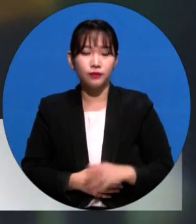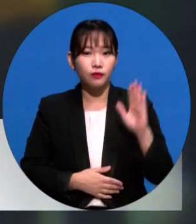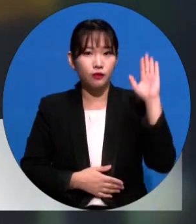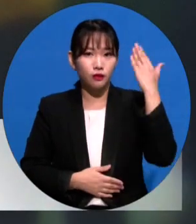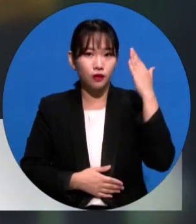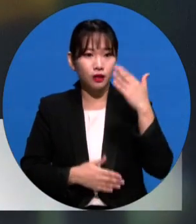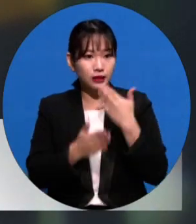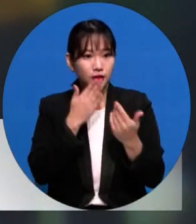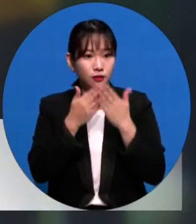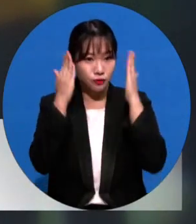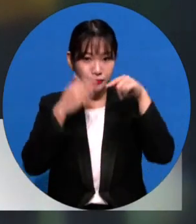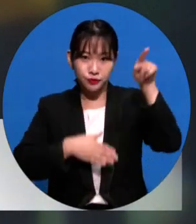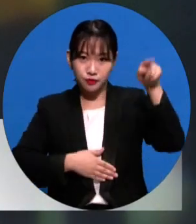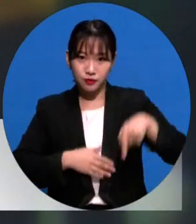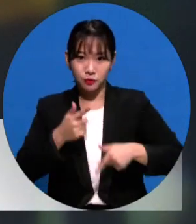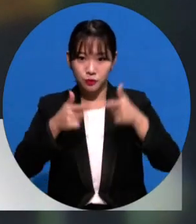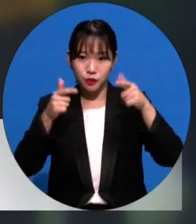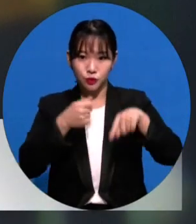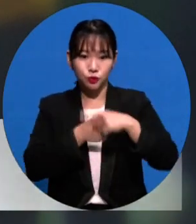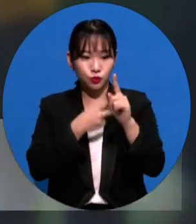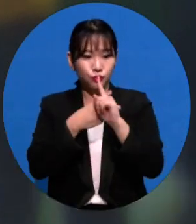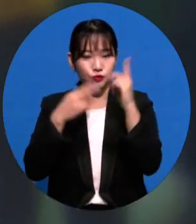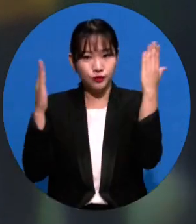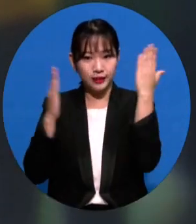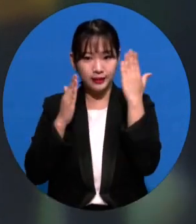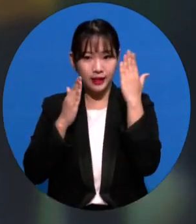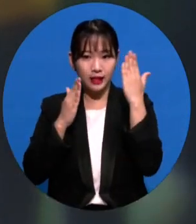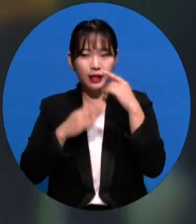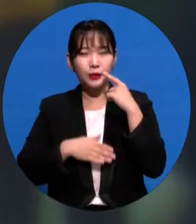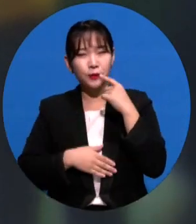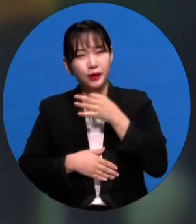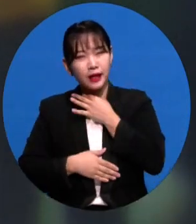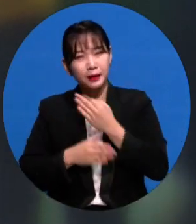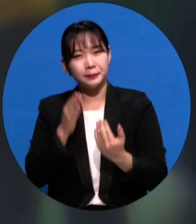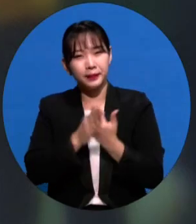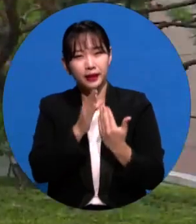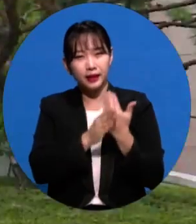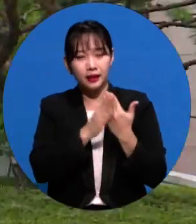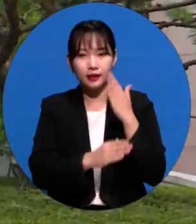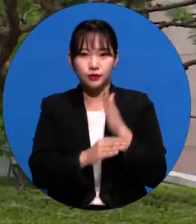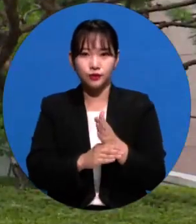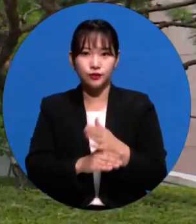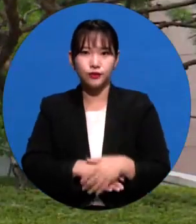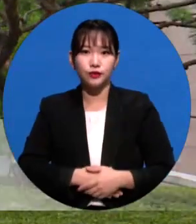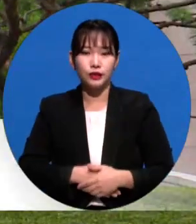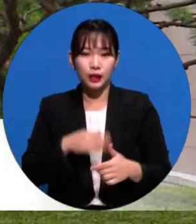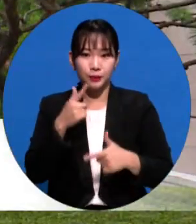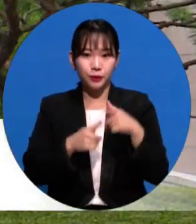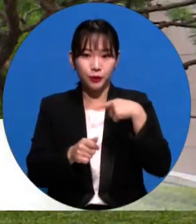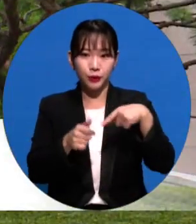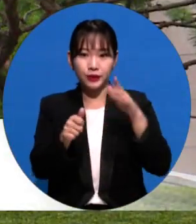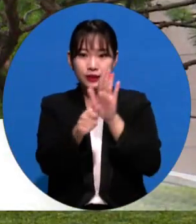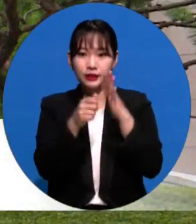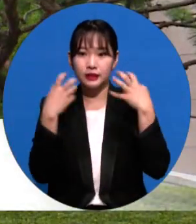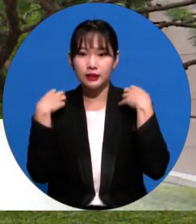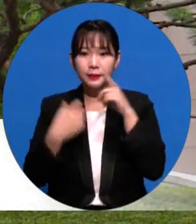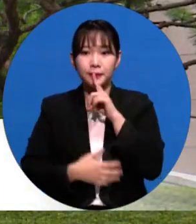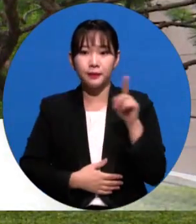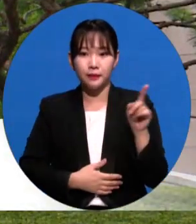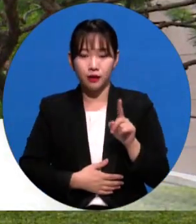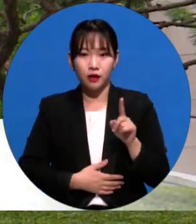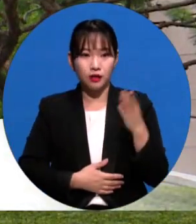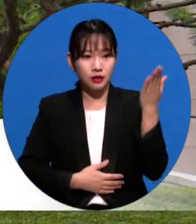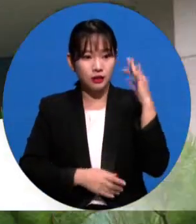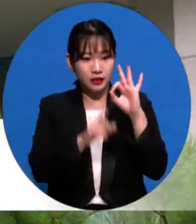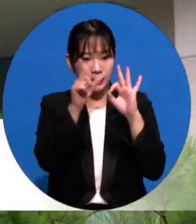최근 체험학습을 다녀온 목포 지역 초, 중학교 학생들이 독감에 잇따라 걸리고 있습니다. 목포교육지원청에 따르면